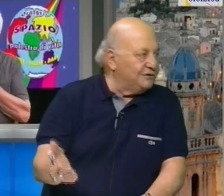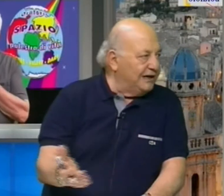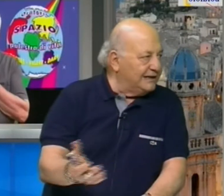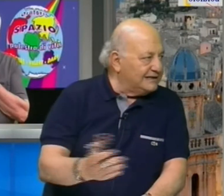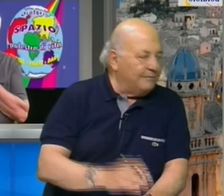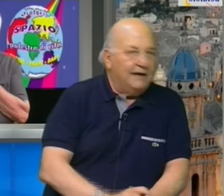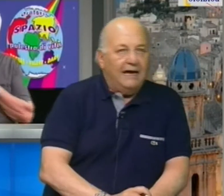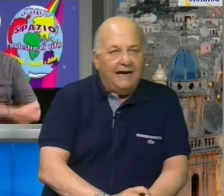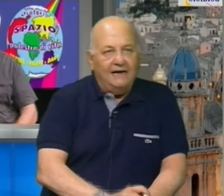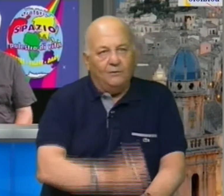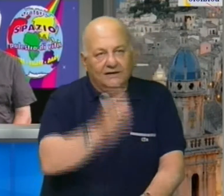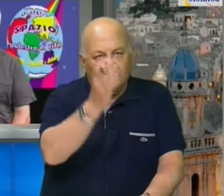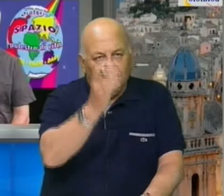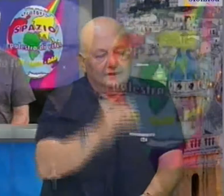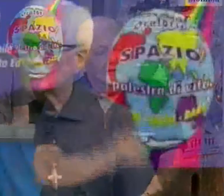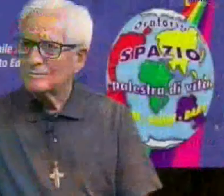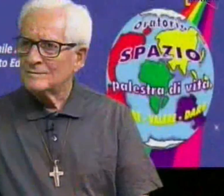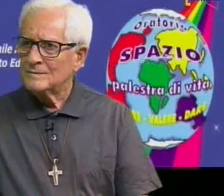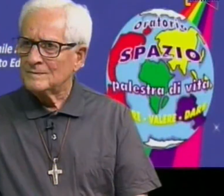che ci orienta sempre. E in questo